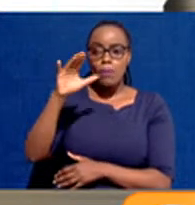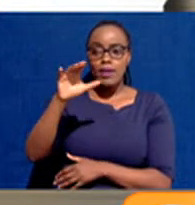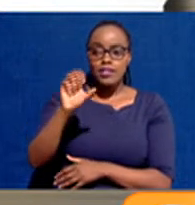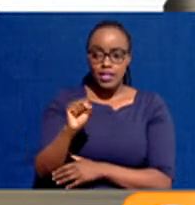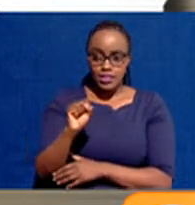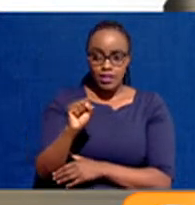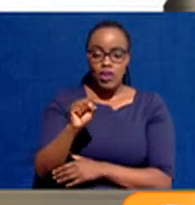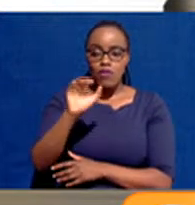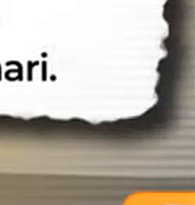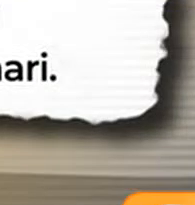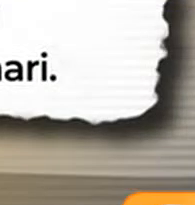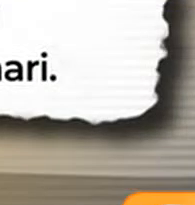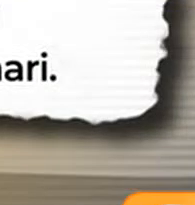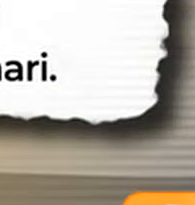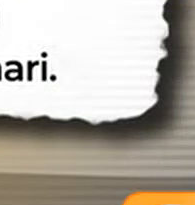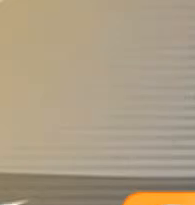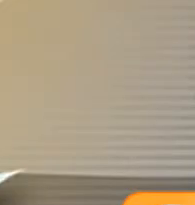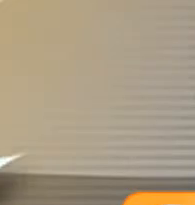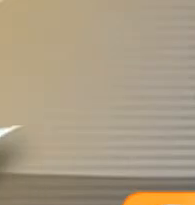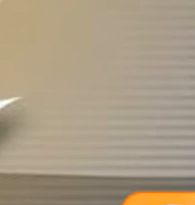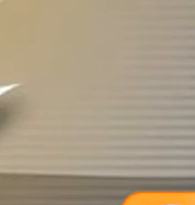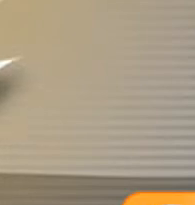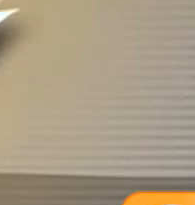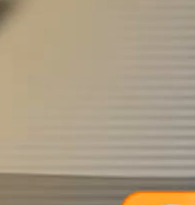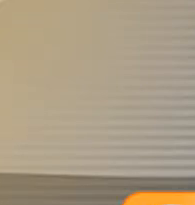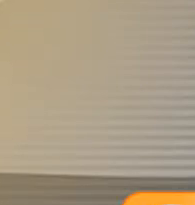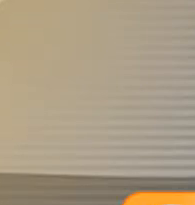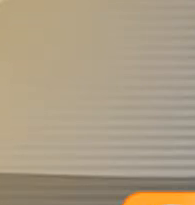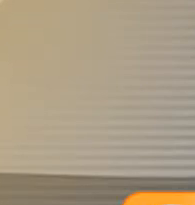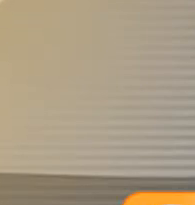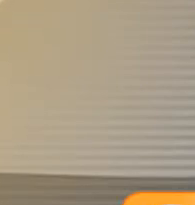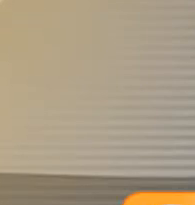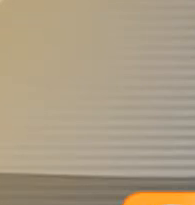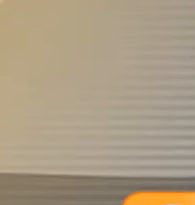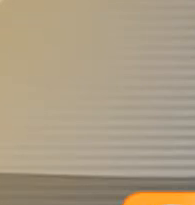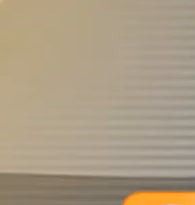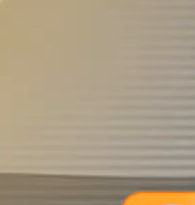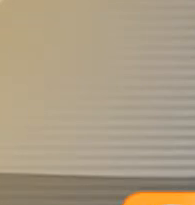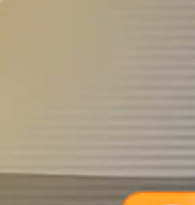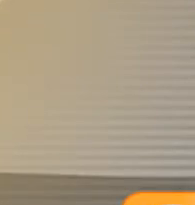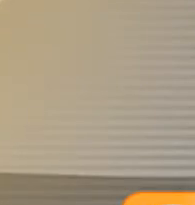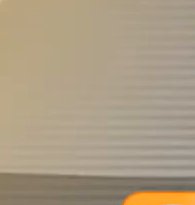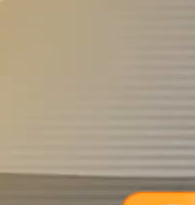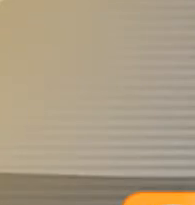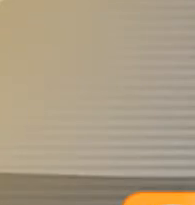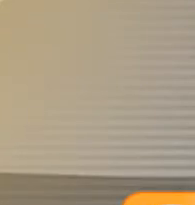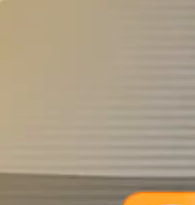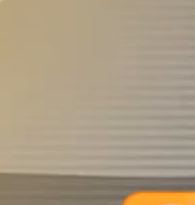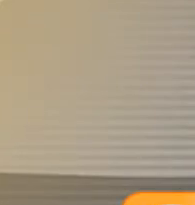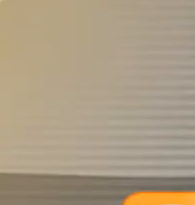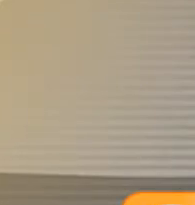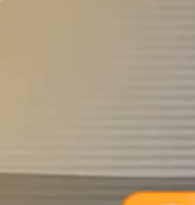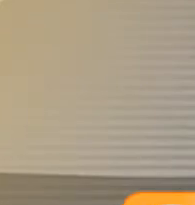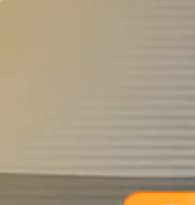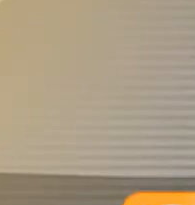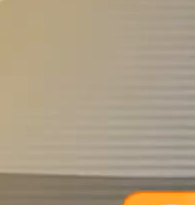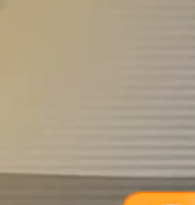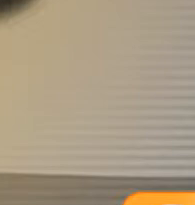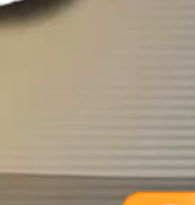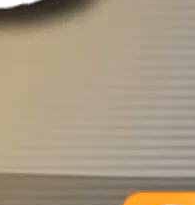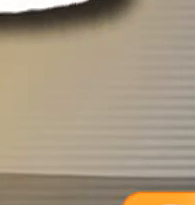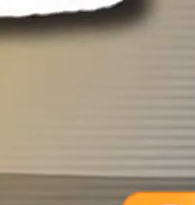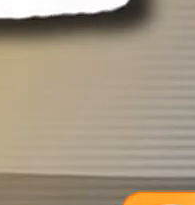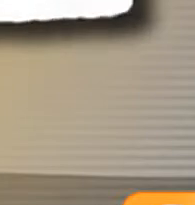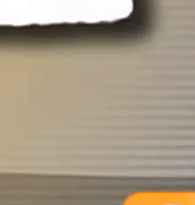usalama na wakili wake Danstan Omari. Aidha, taarifa iliongeza kuwa mkurugenzi wa mashtaka ya umma ameagiza